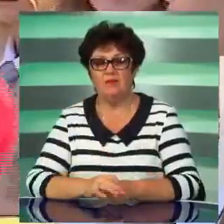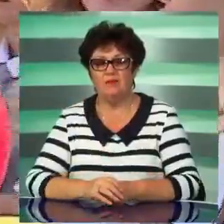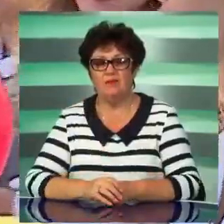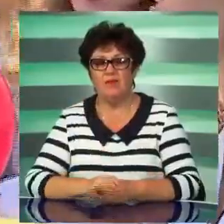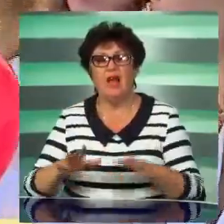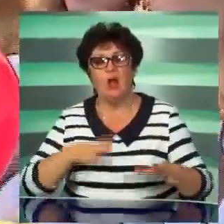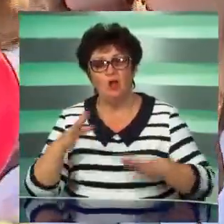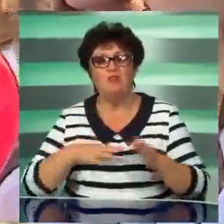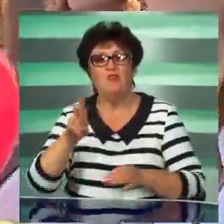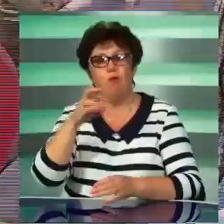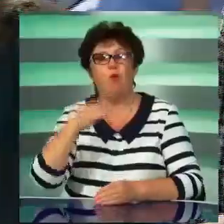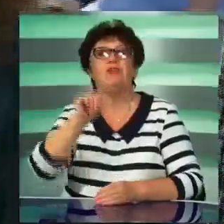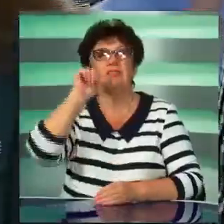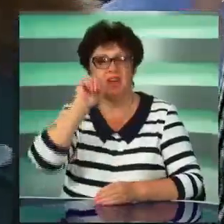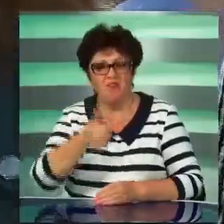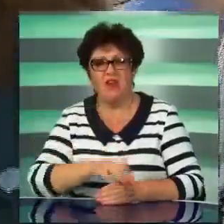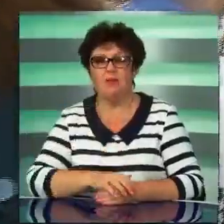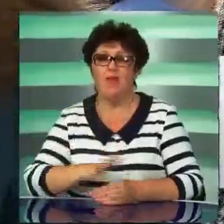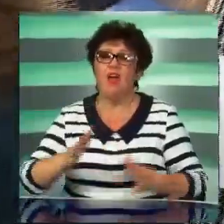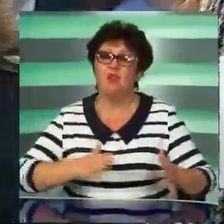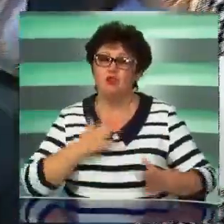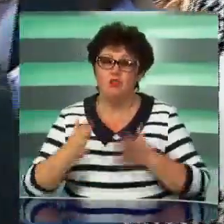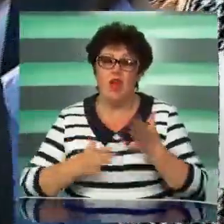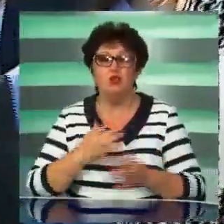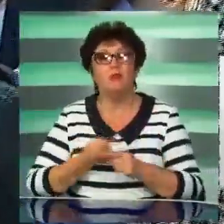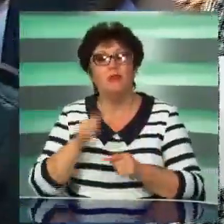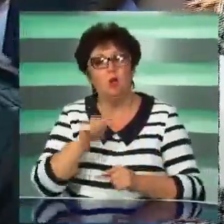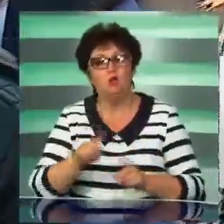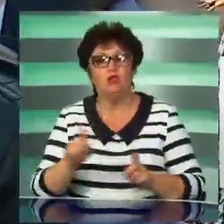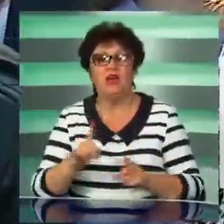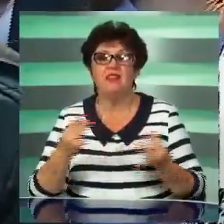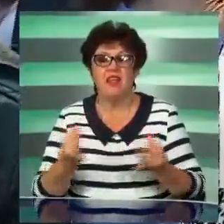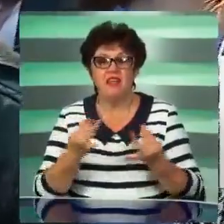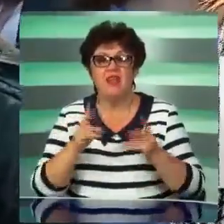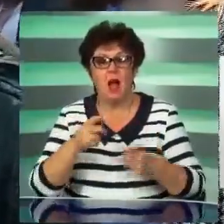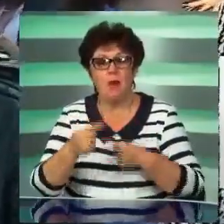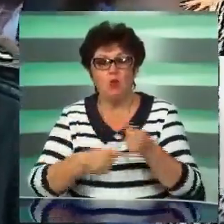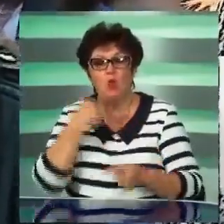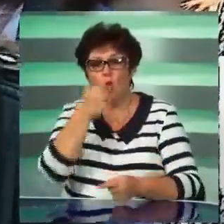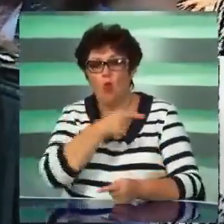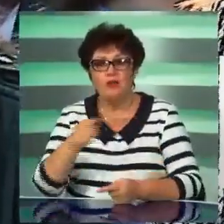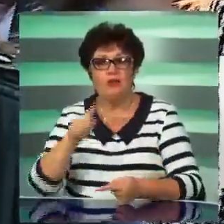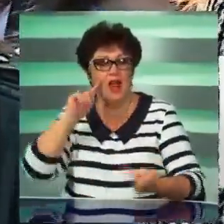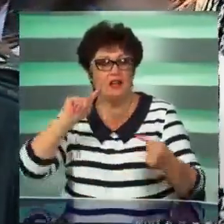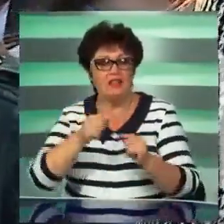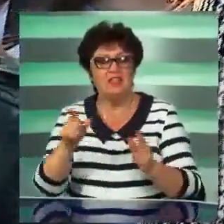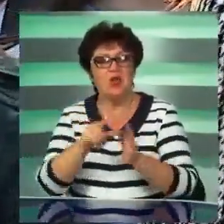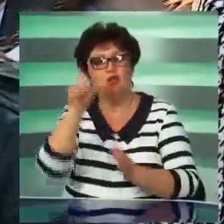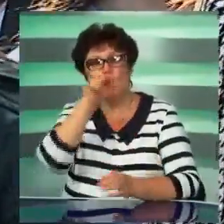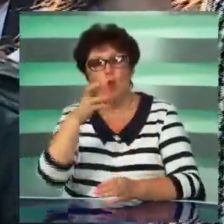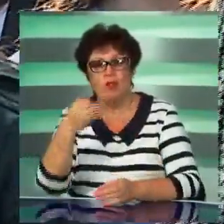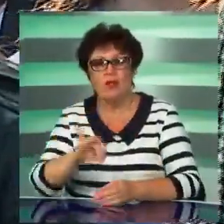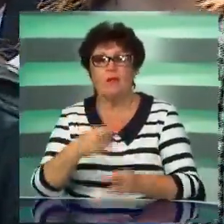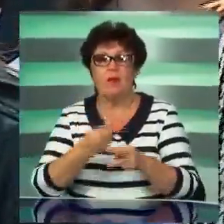Готовимся в бой уже завтра. Воодушевляюще, потому что интересно, как пройдут годы на контрасте со школой.